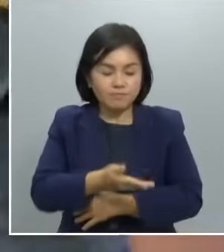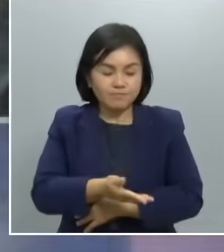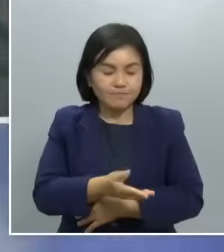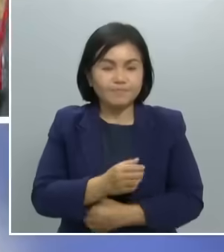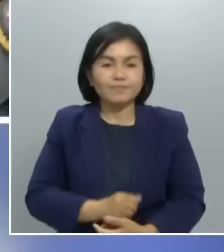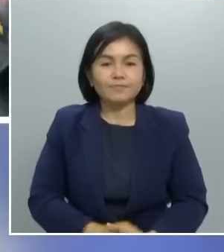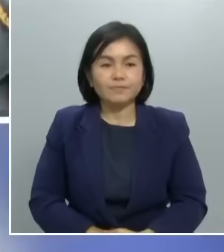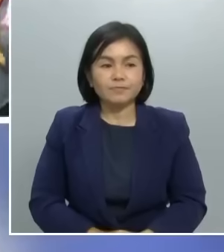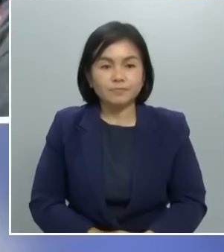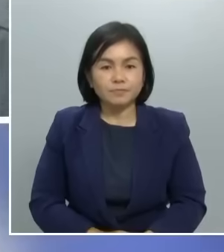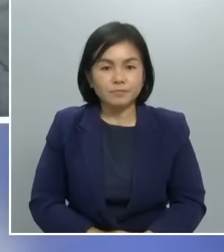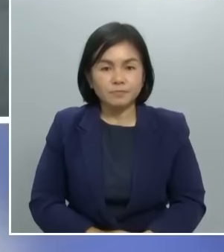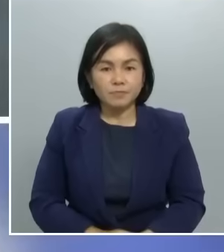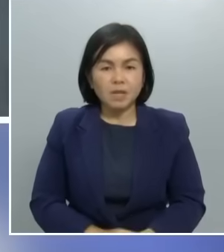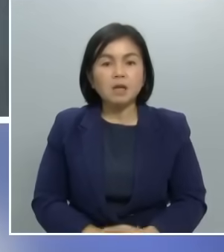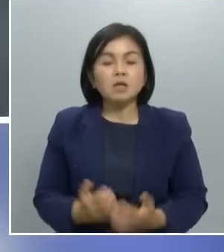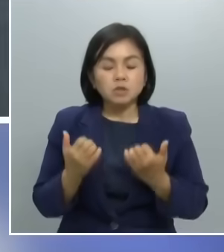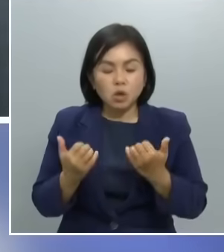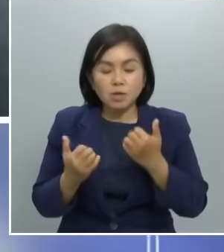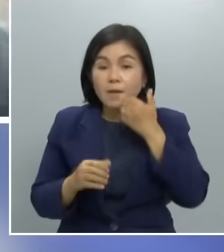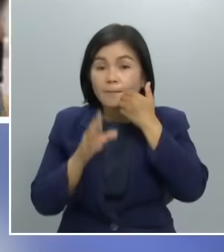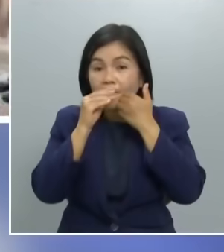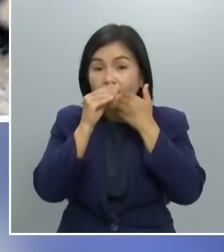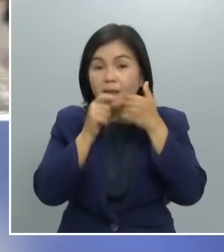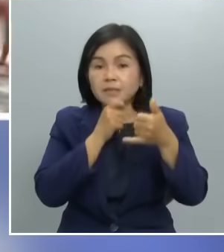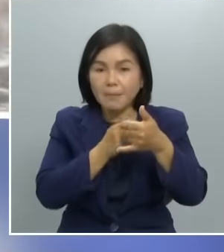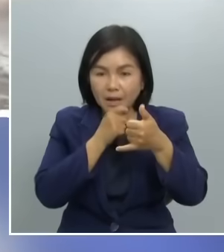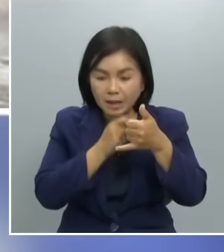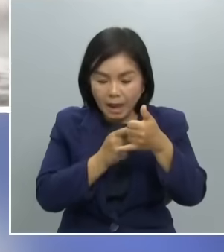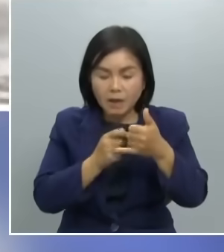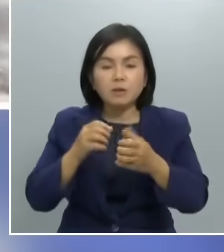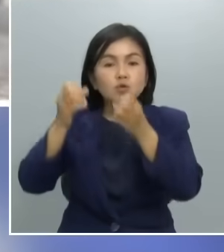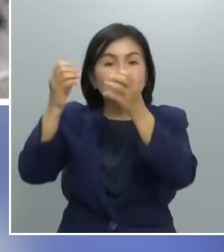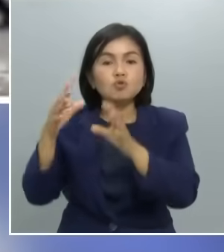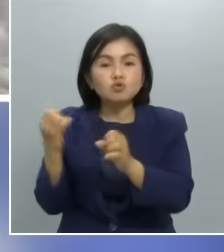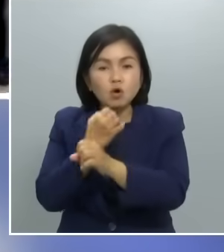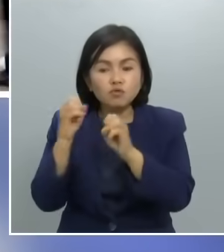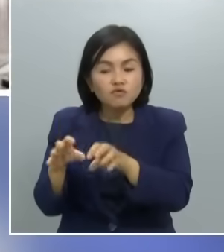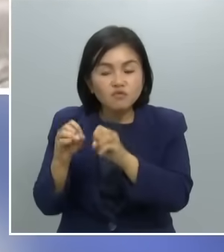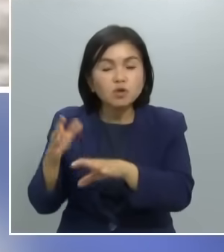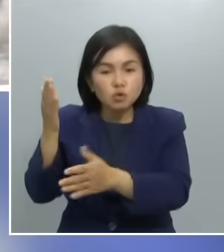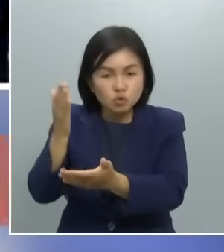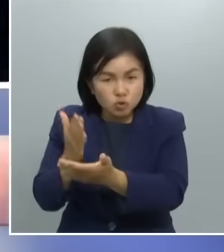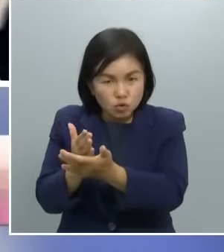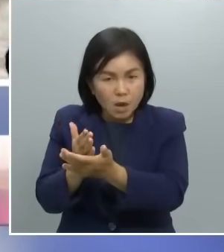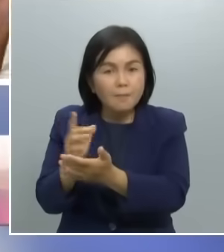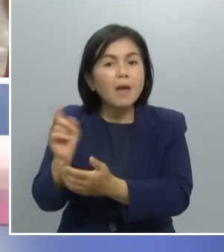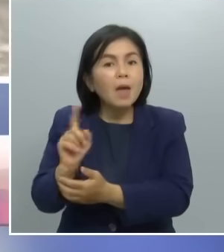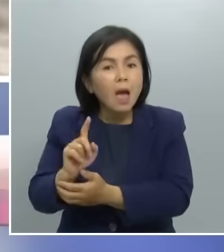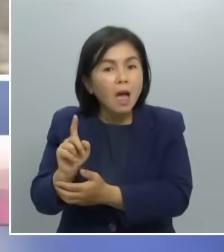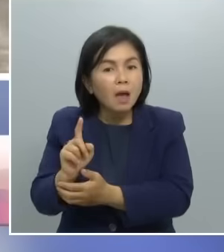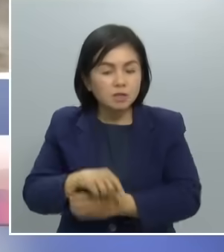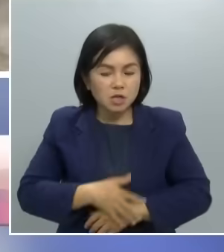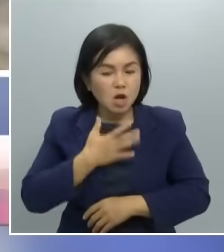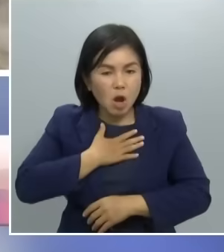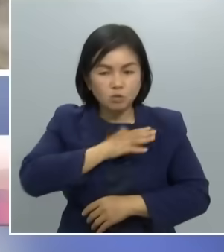เบื้องต้นเนี่ยในส่วนของครูฝึกเนี่ยจะต้องมีการพักงานหรือว่าจะต้องมีการตั้งกรรมการสอบไหม ผมให้สั่งให้ทางผู้บังคับการฝึกพิเ